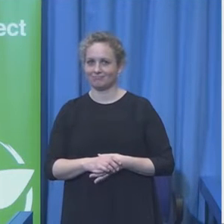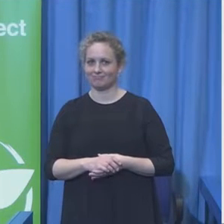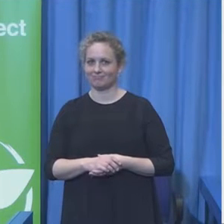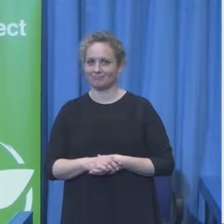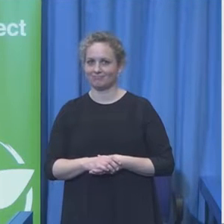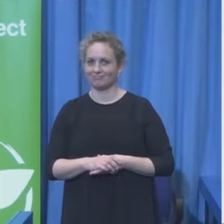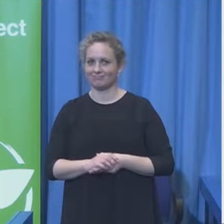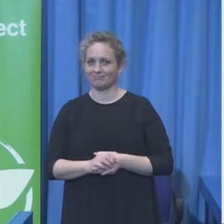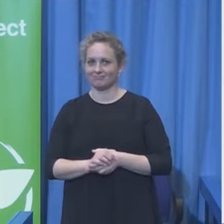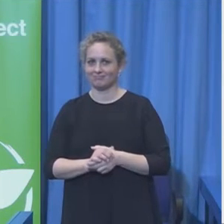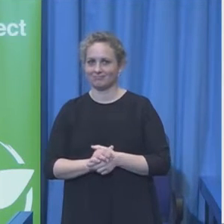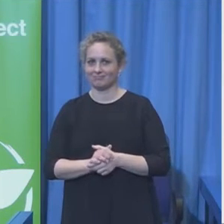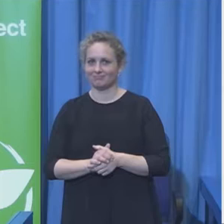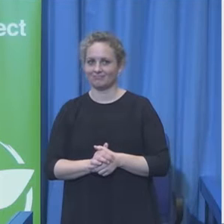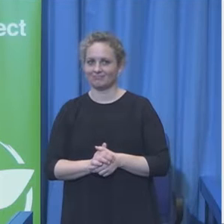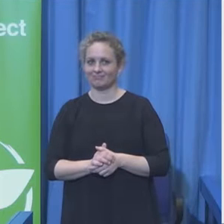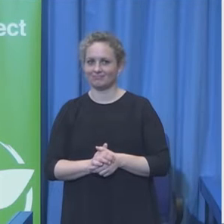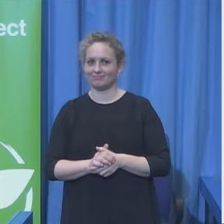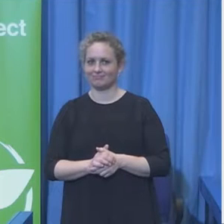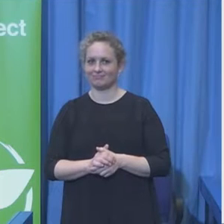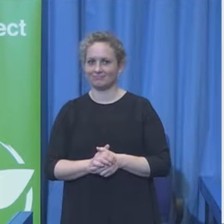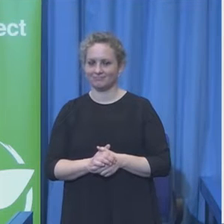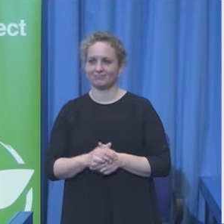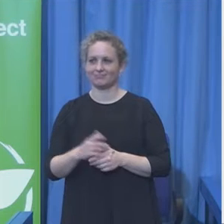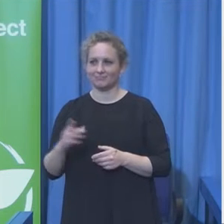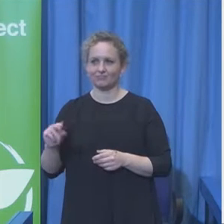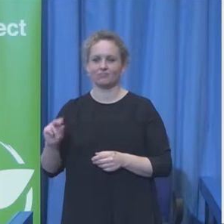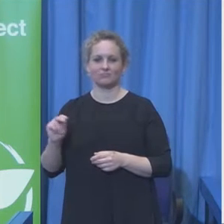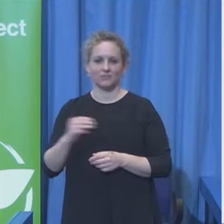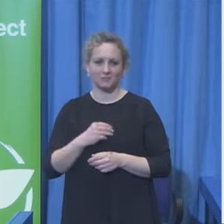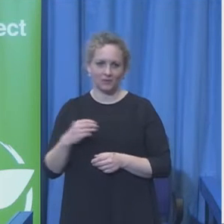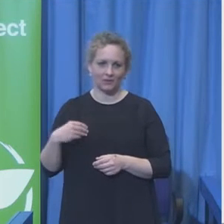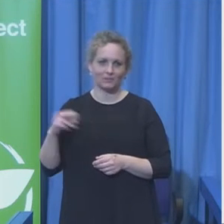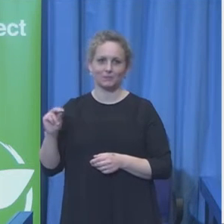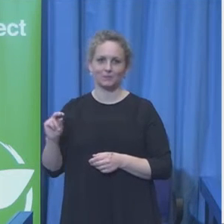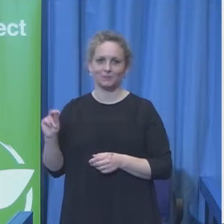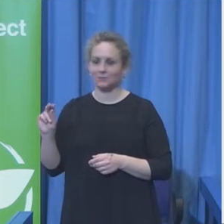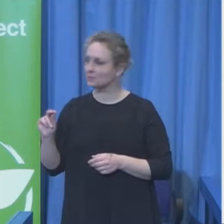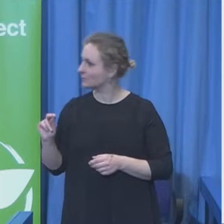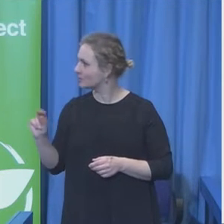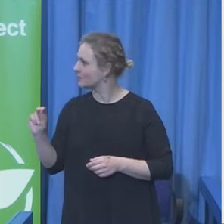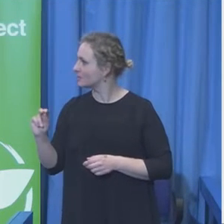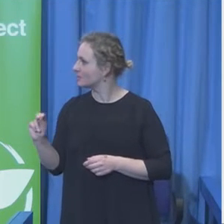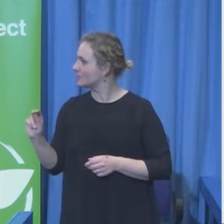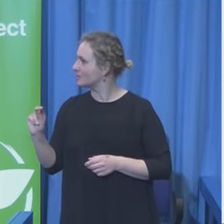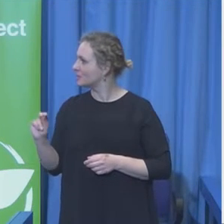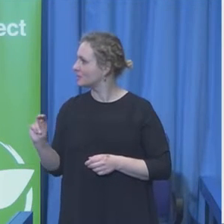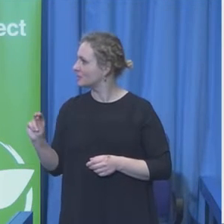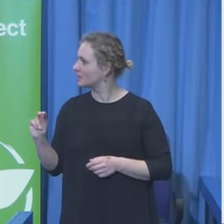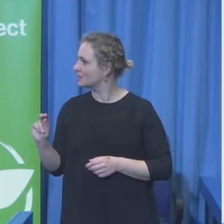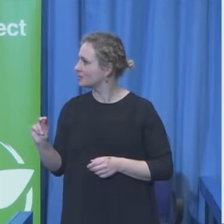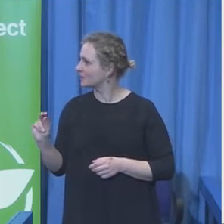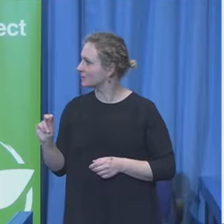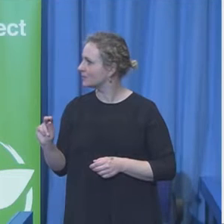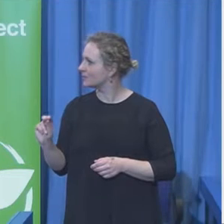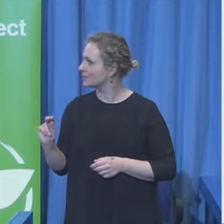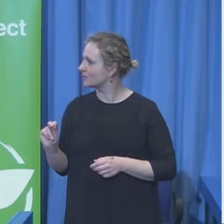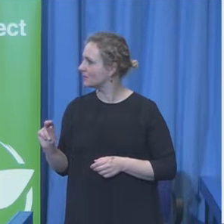nie definiuje niezbędnych instrumentów wsparcia w celu niezależnego